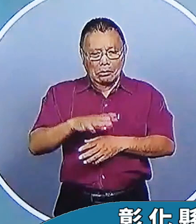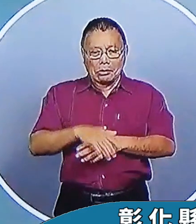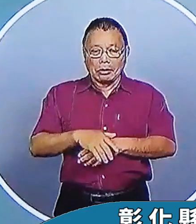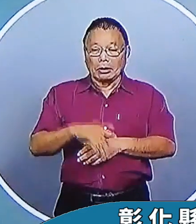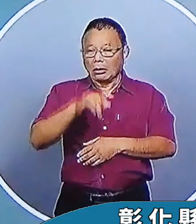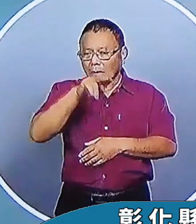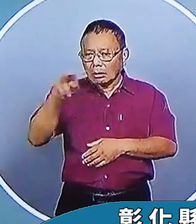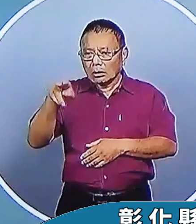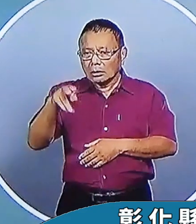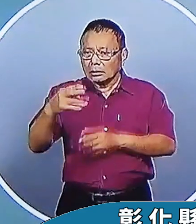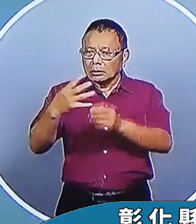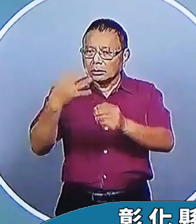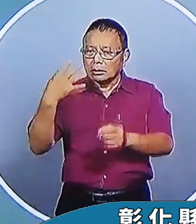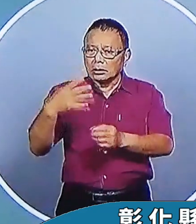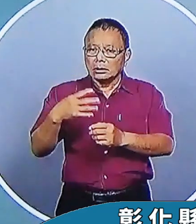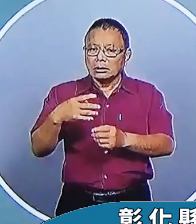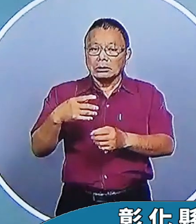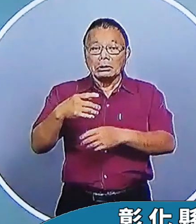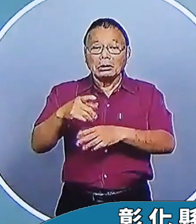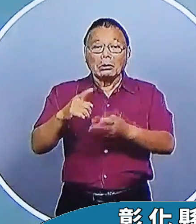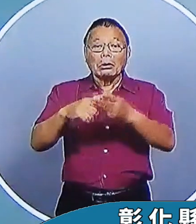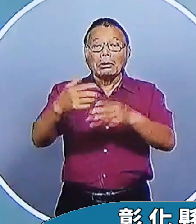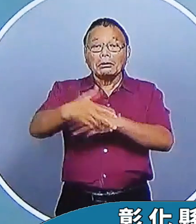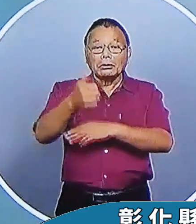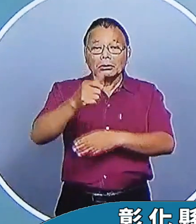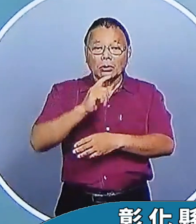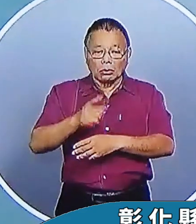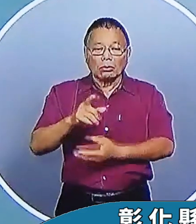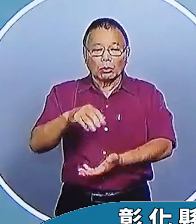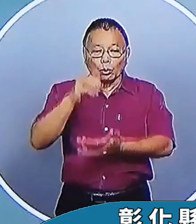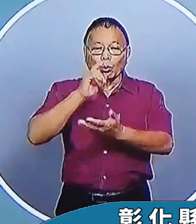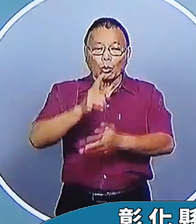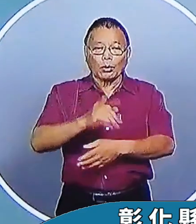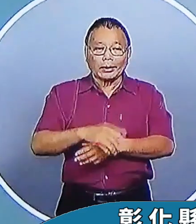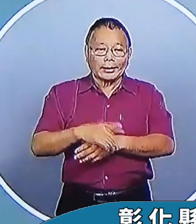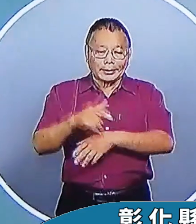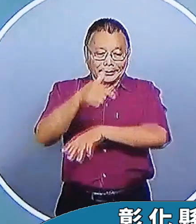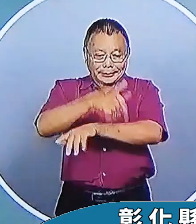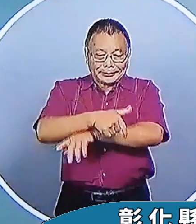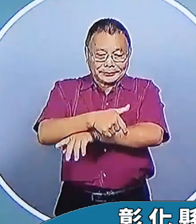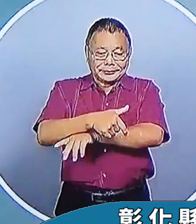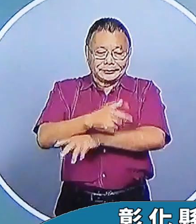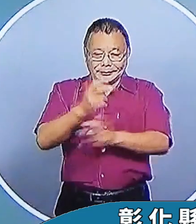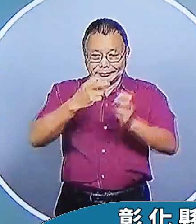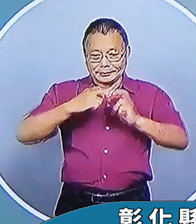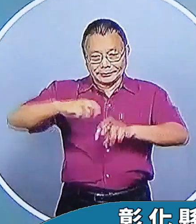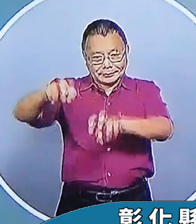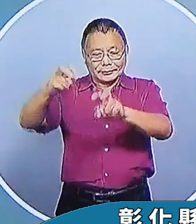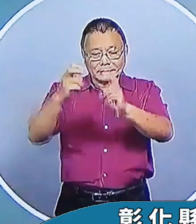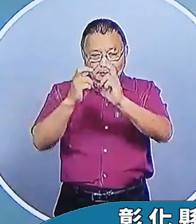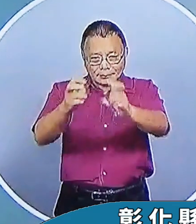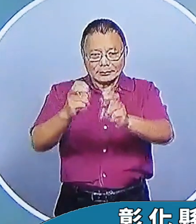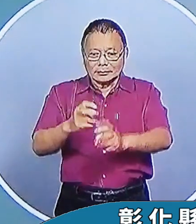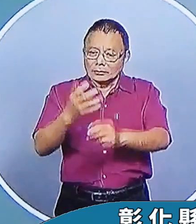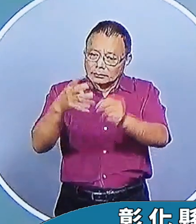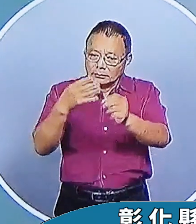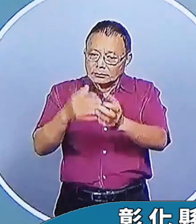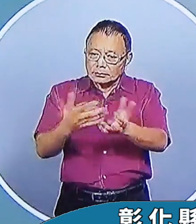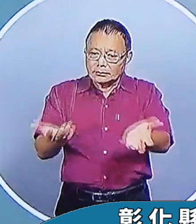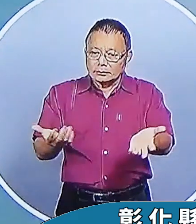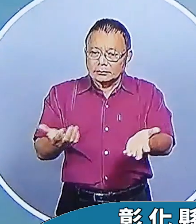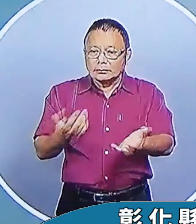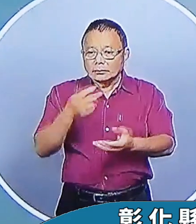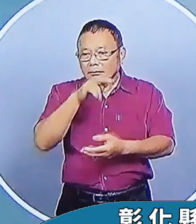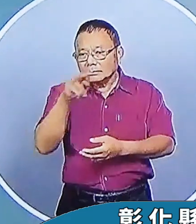我看到哦，四年前。翁惠碧馆长，吼，伊就提出讲南彰化的捷运，那信义已经到啊，